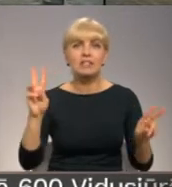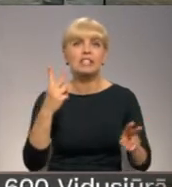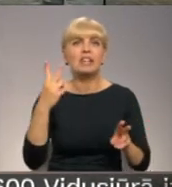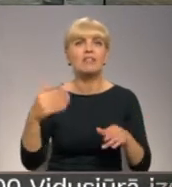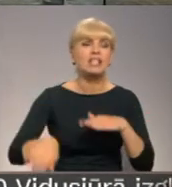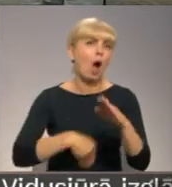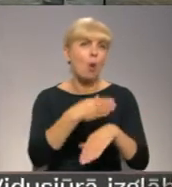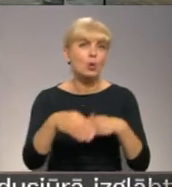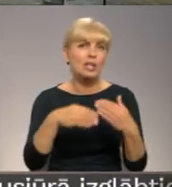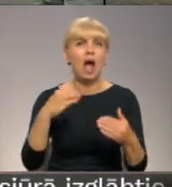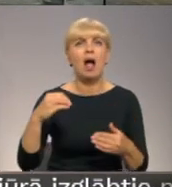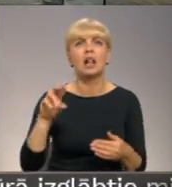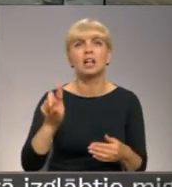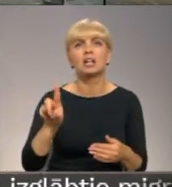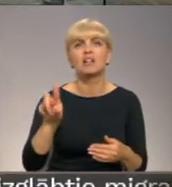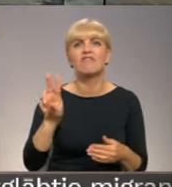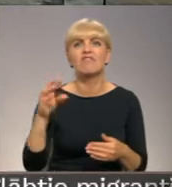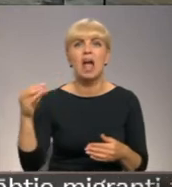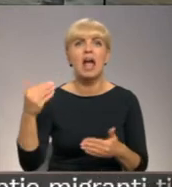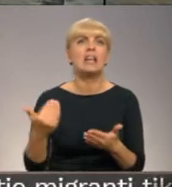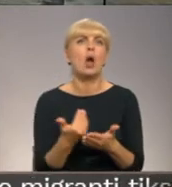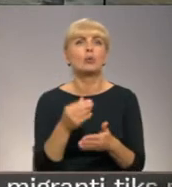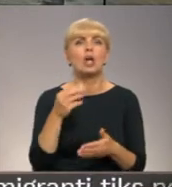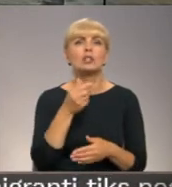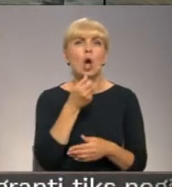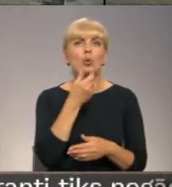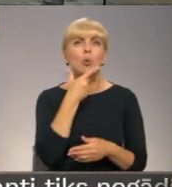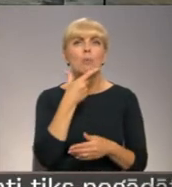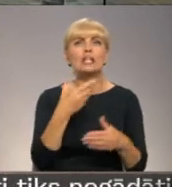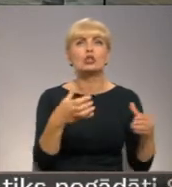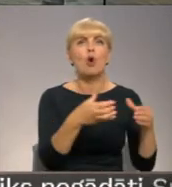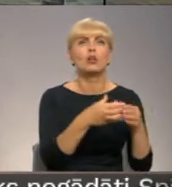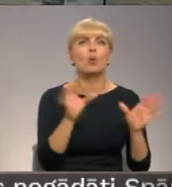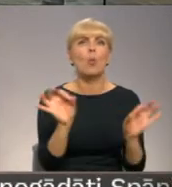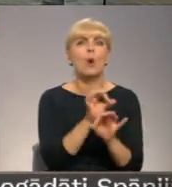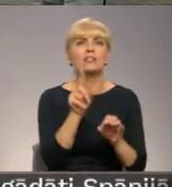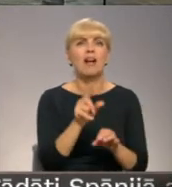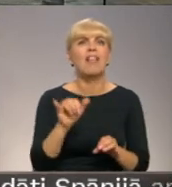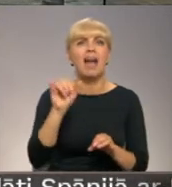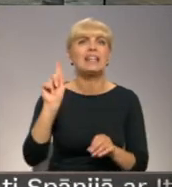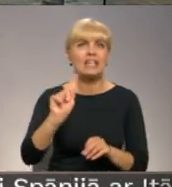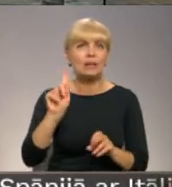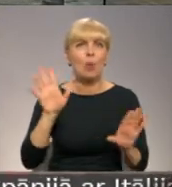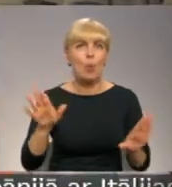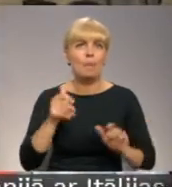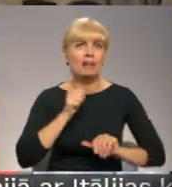no Limerikas svētkos Rīgā piedalīsies pirmo reizi un par gatavošanos tiem radošā grupa 5. Novads.